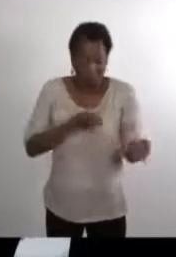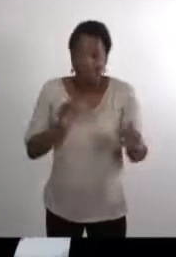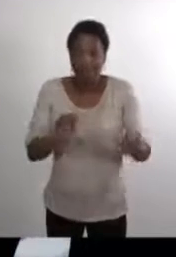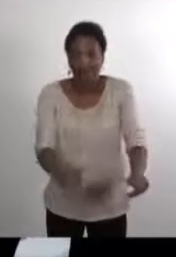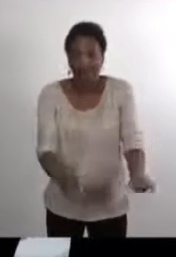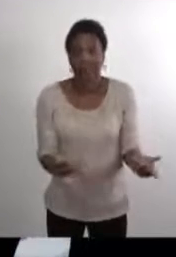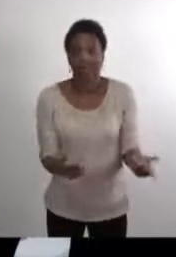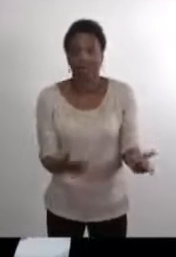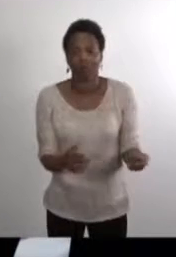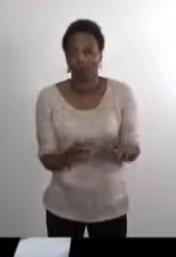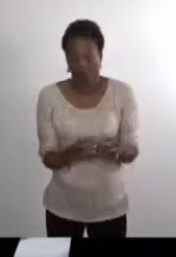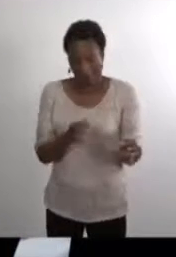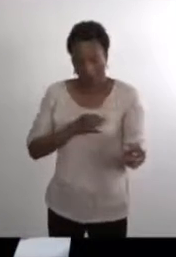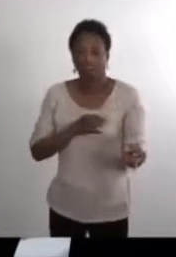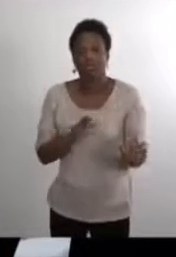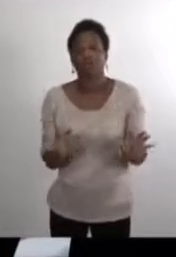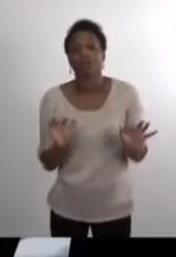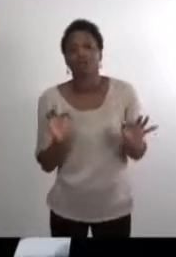sur les questions